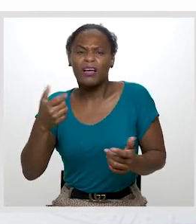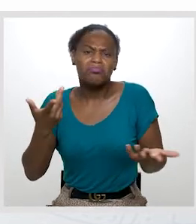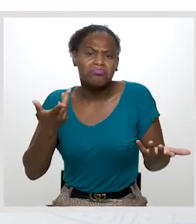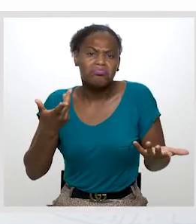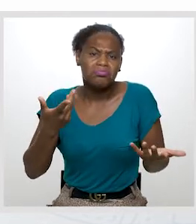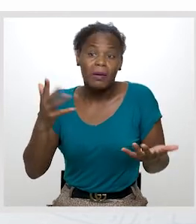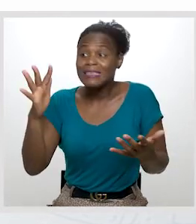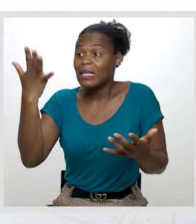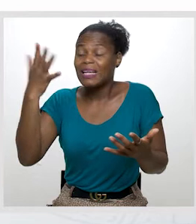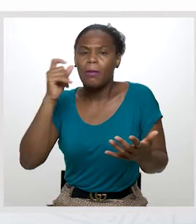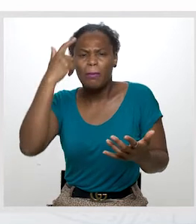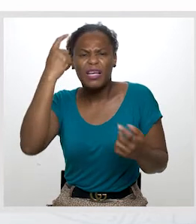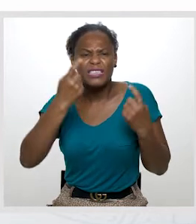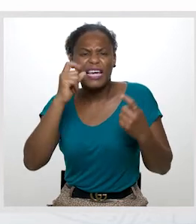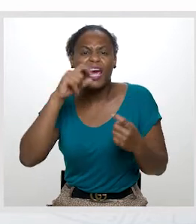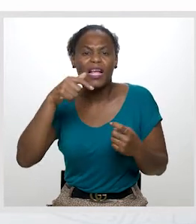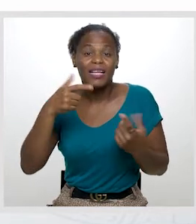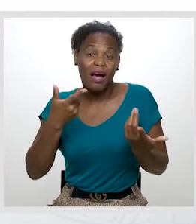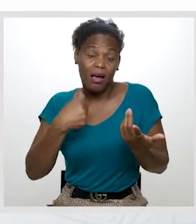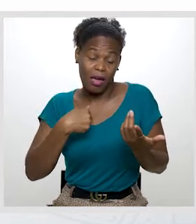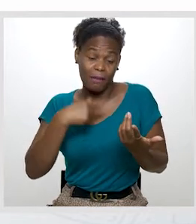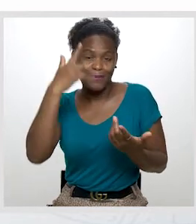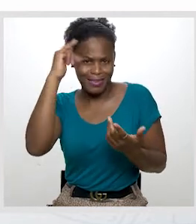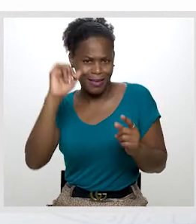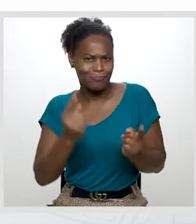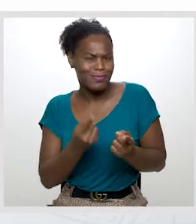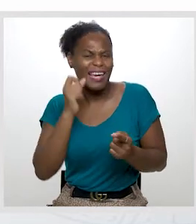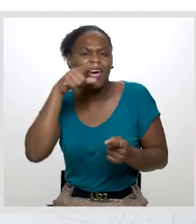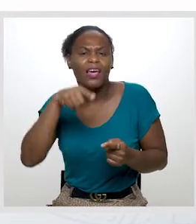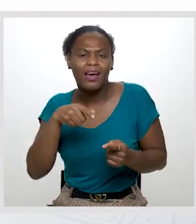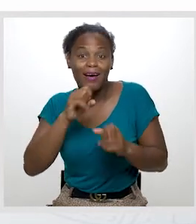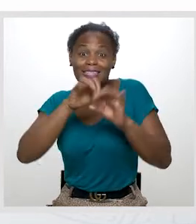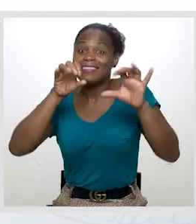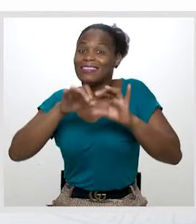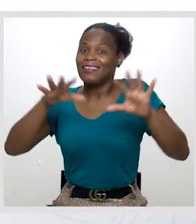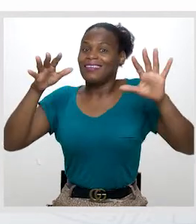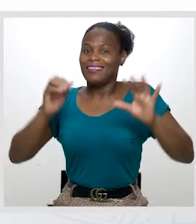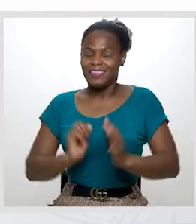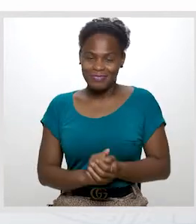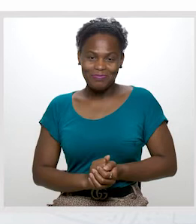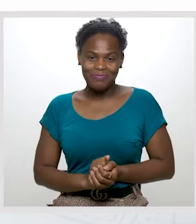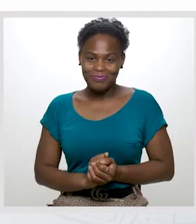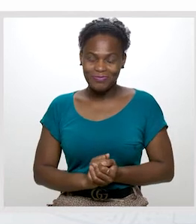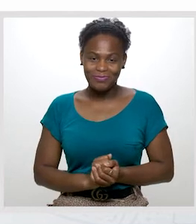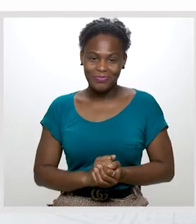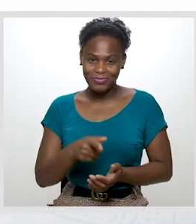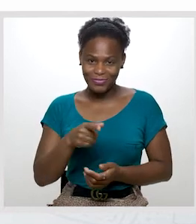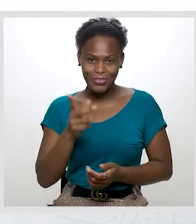pour le 5e, vous pensez à qui? Moi, j'ai ma petite idée. Ah bon? Qui?